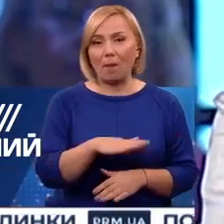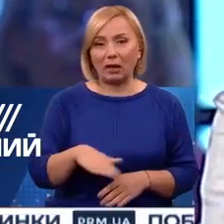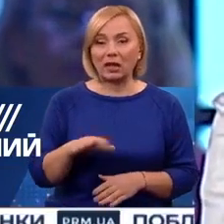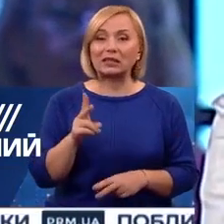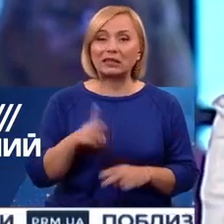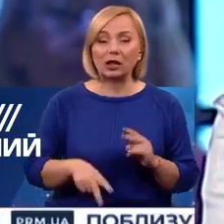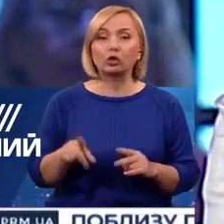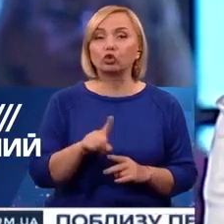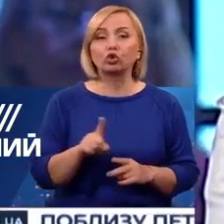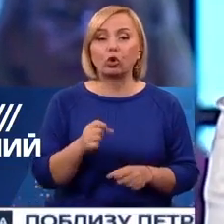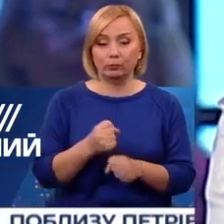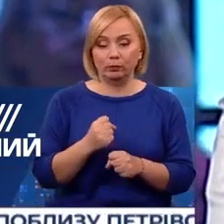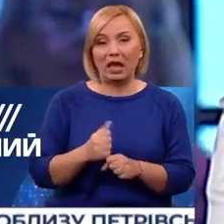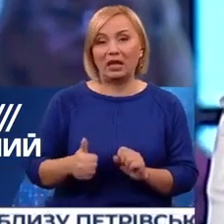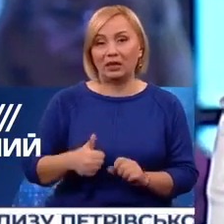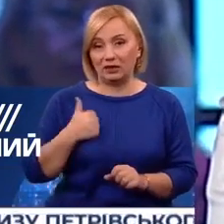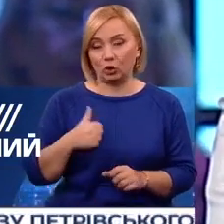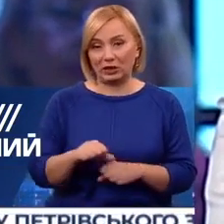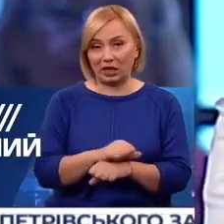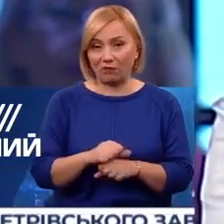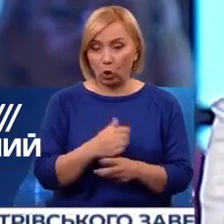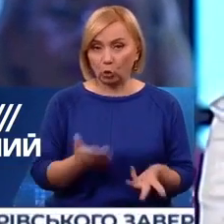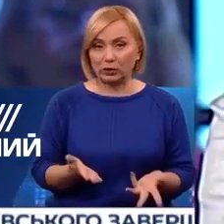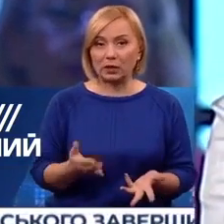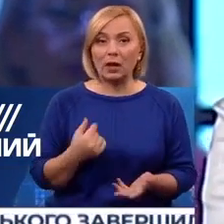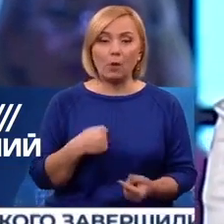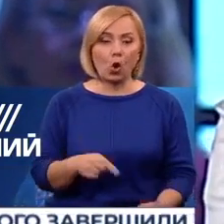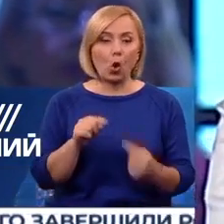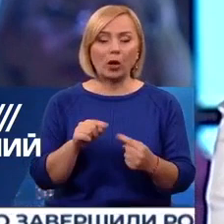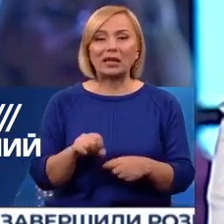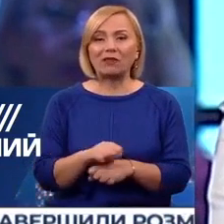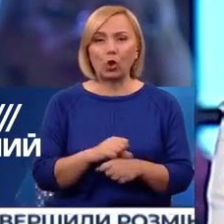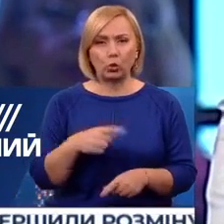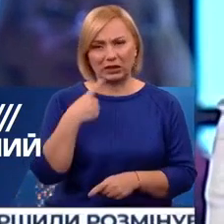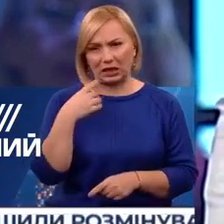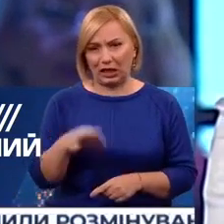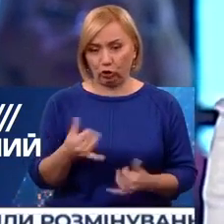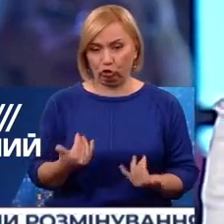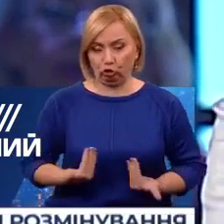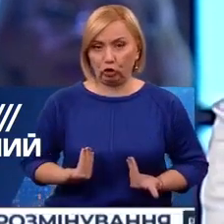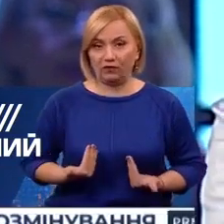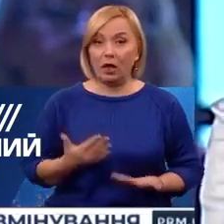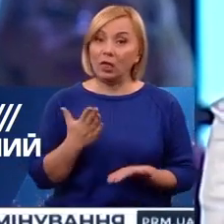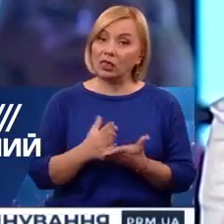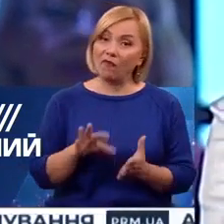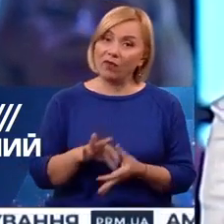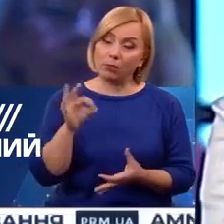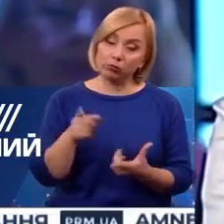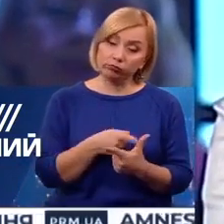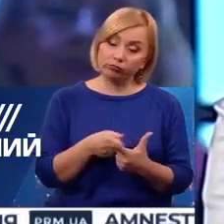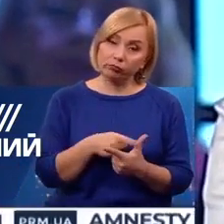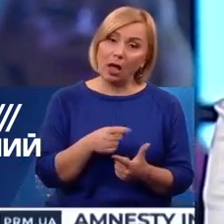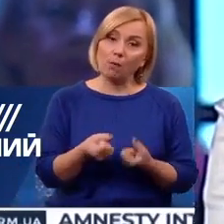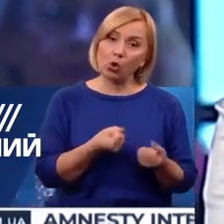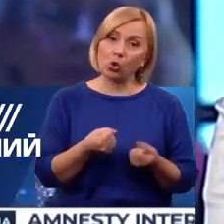виходимо на Революцію Гідності. Вона не закінчена. Живемо в час контрреволюції негідників. І в нас є вибір – або боротися за наші ідеали